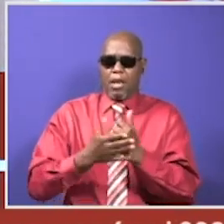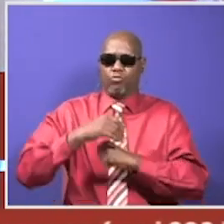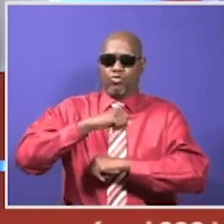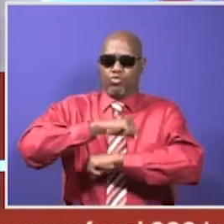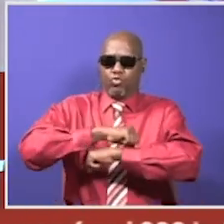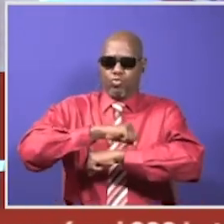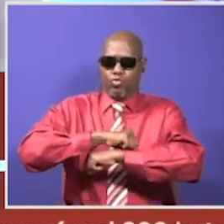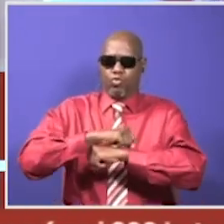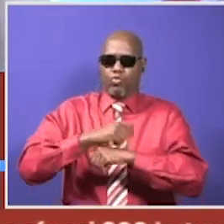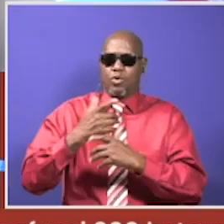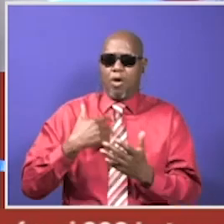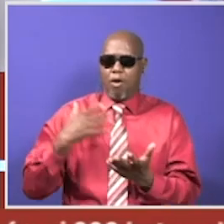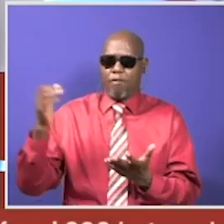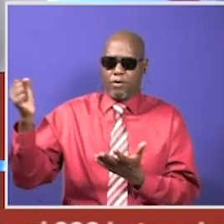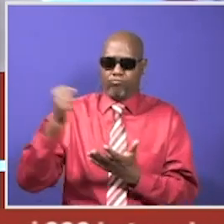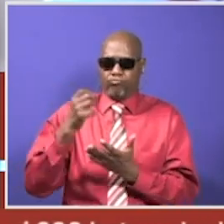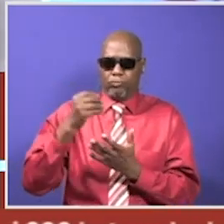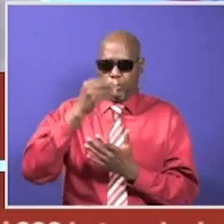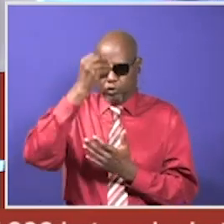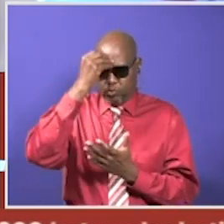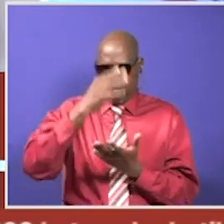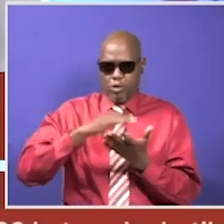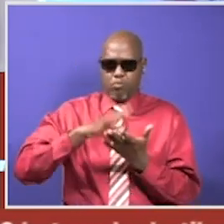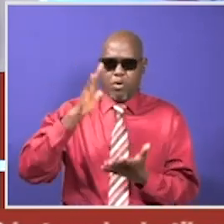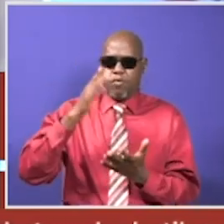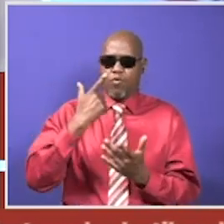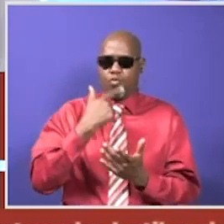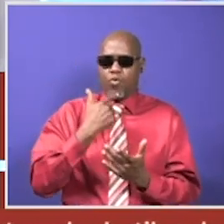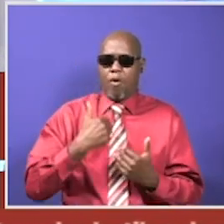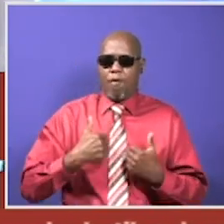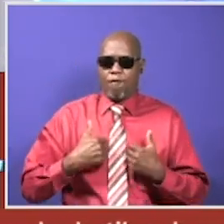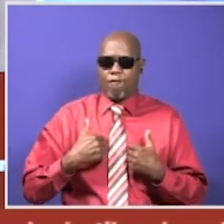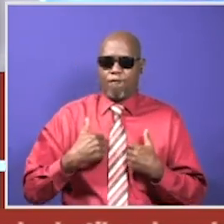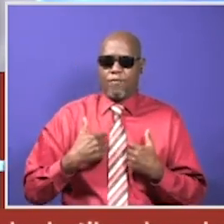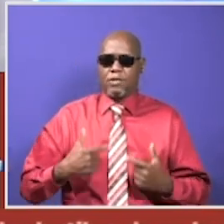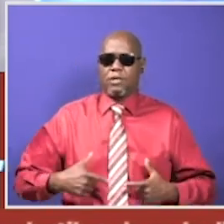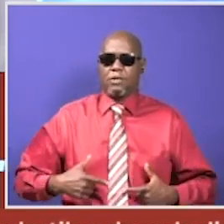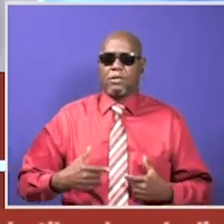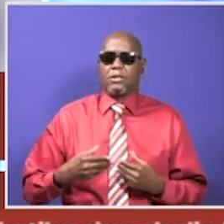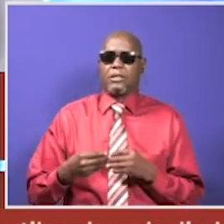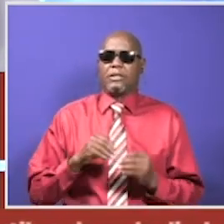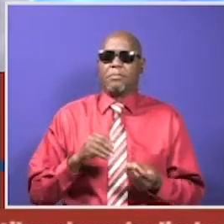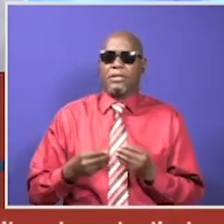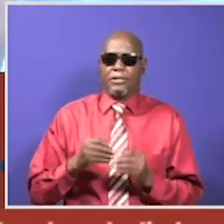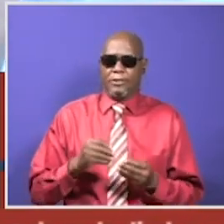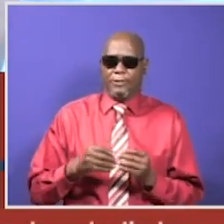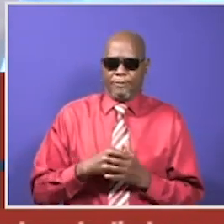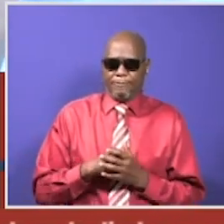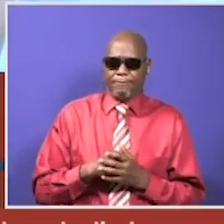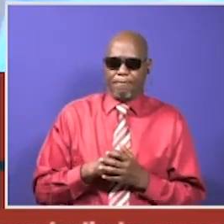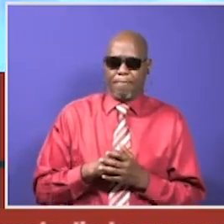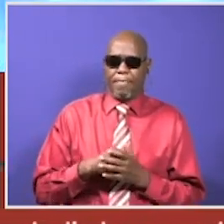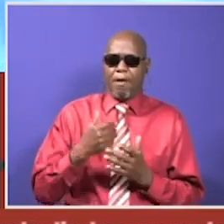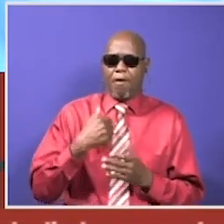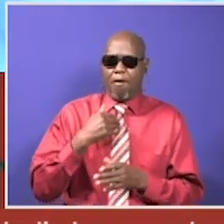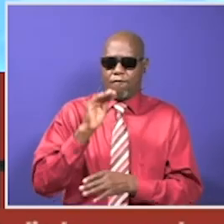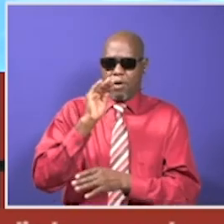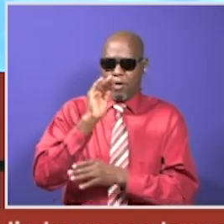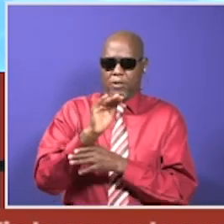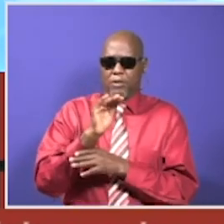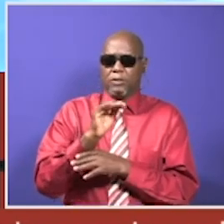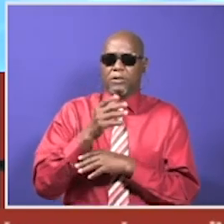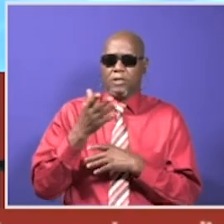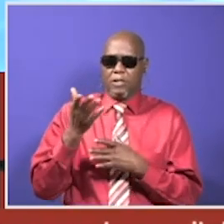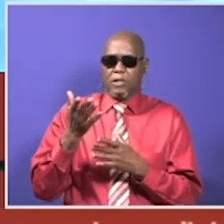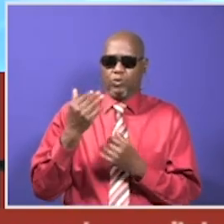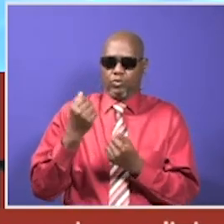kusajili wanafunzi zaidi wanaoishi na ulemavu. Luta hata hivyo ametoa ombi la msaada wa ziada